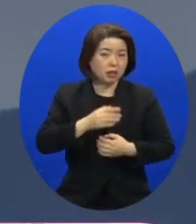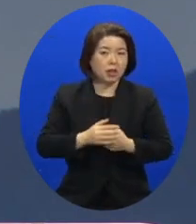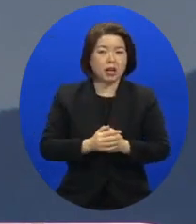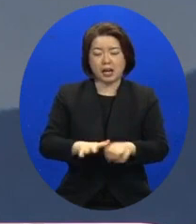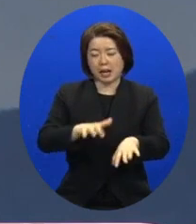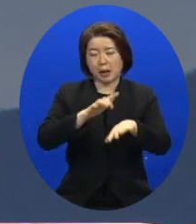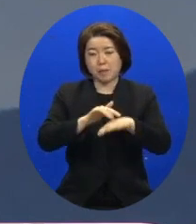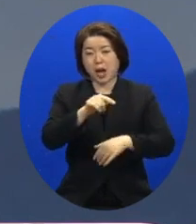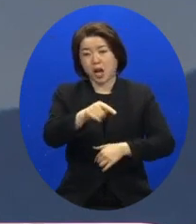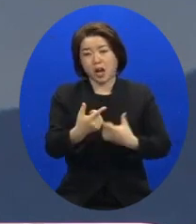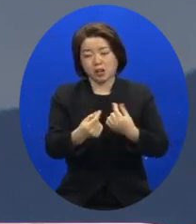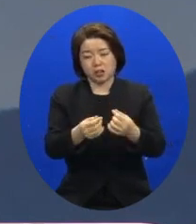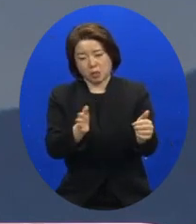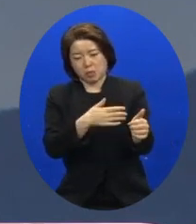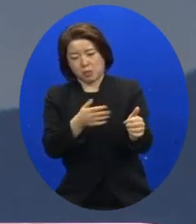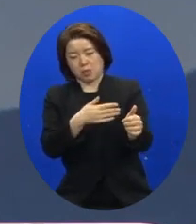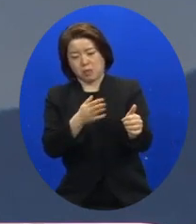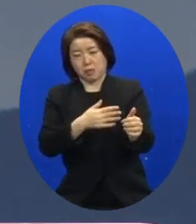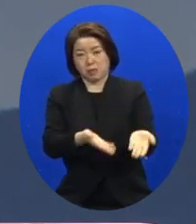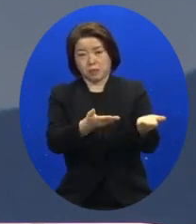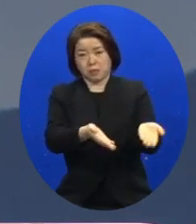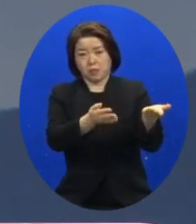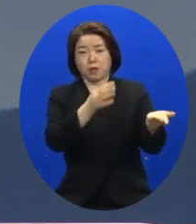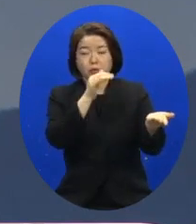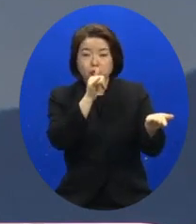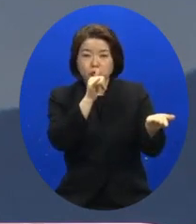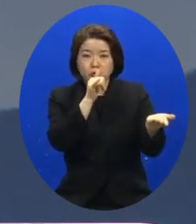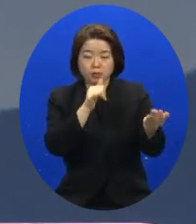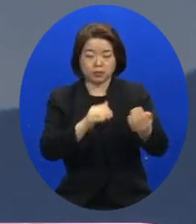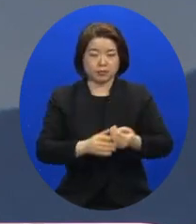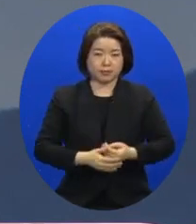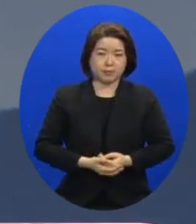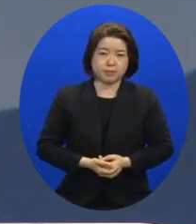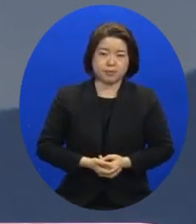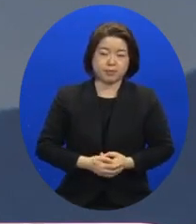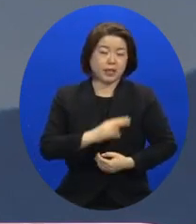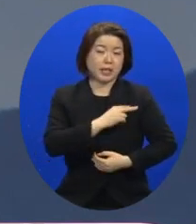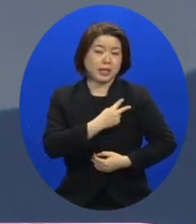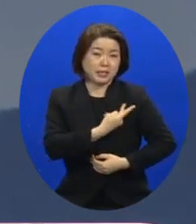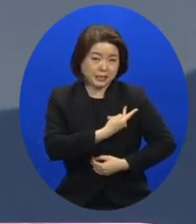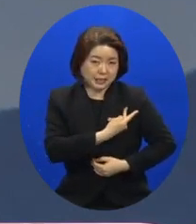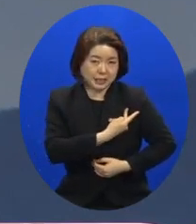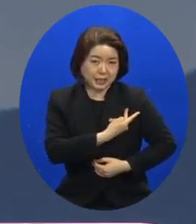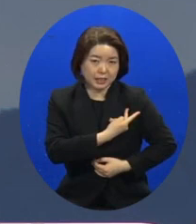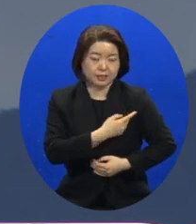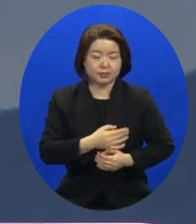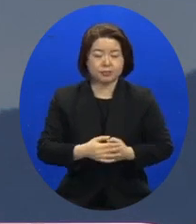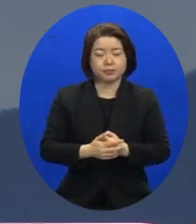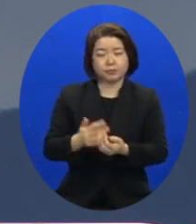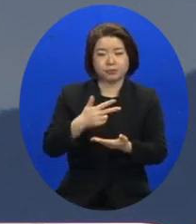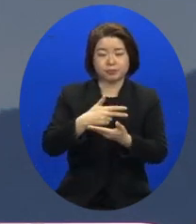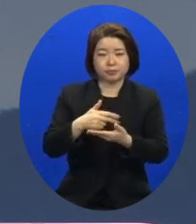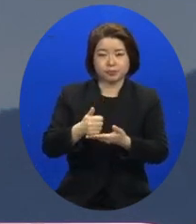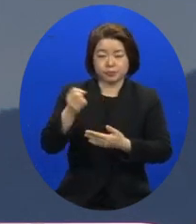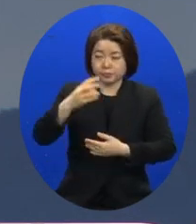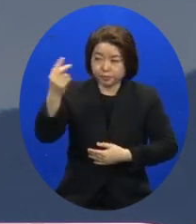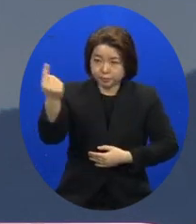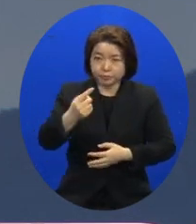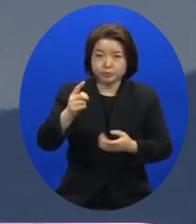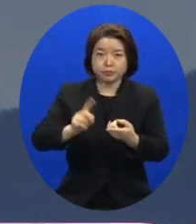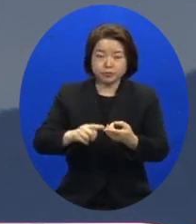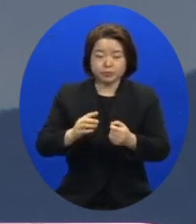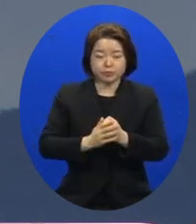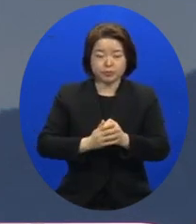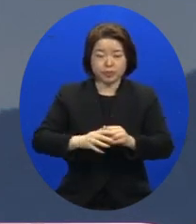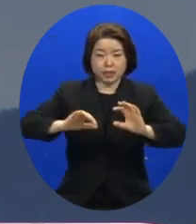마귀가 그렇게 만들고 있는 거예요. 여러분, 이단들이 주님의 재림에 대해서,